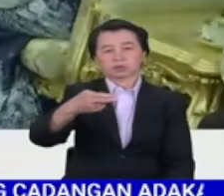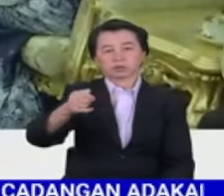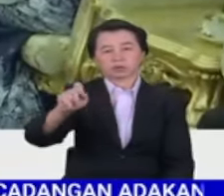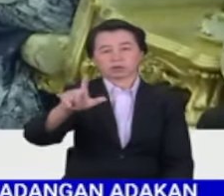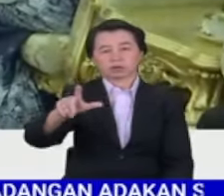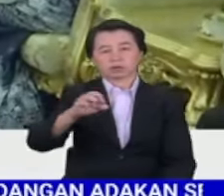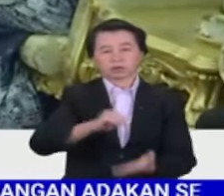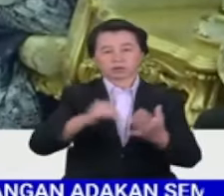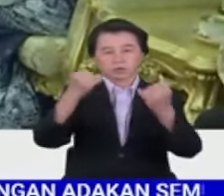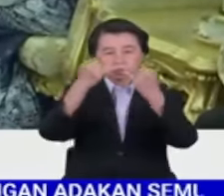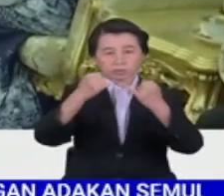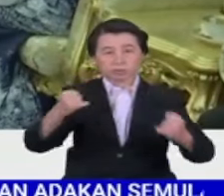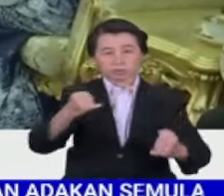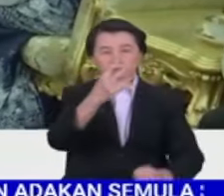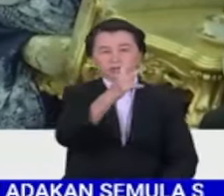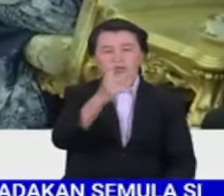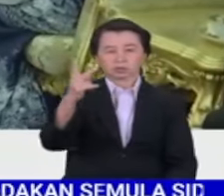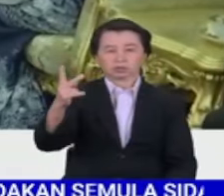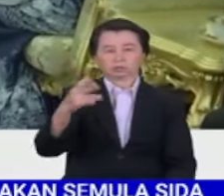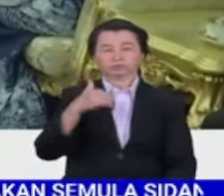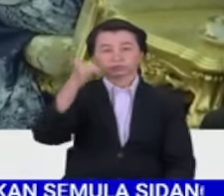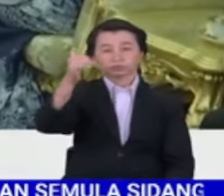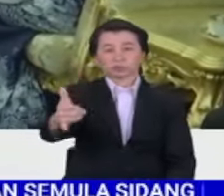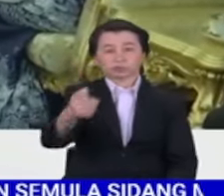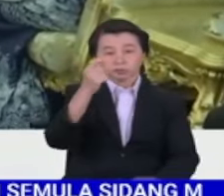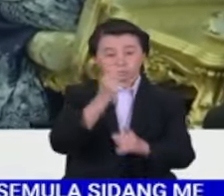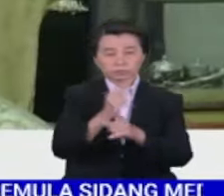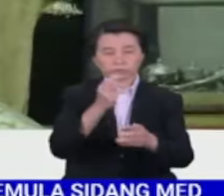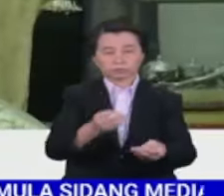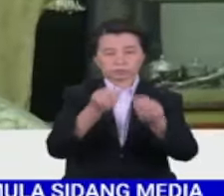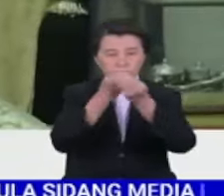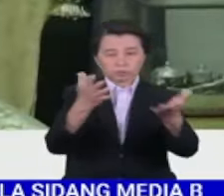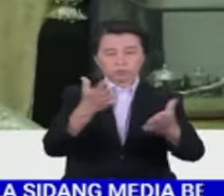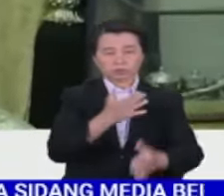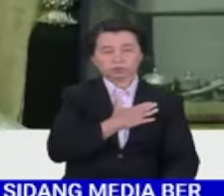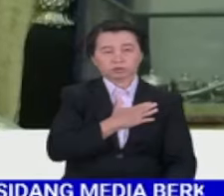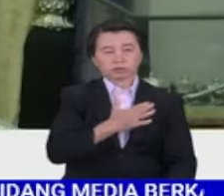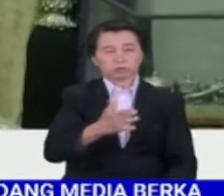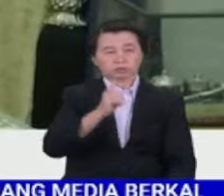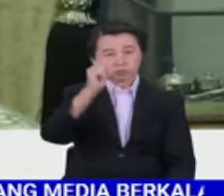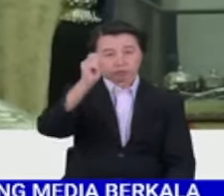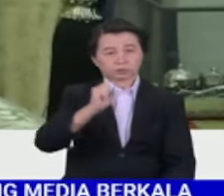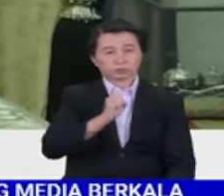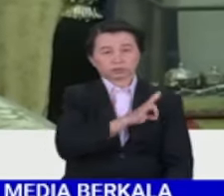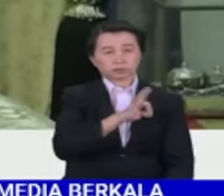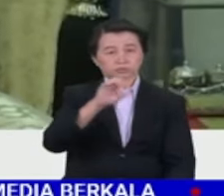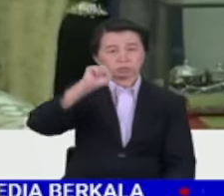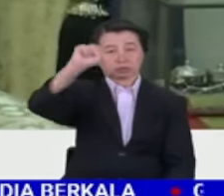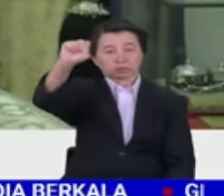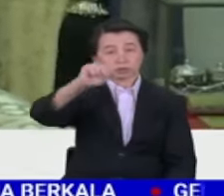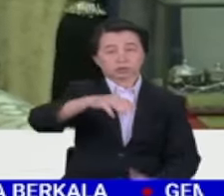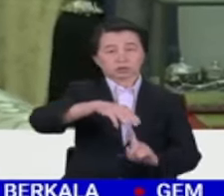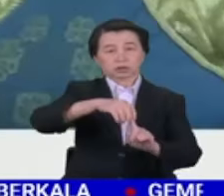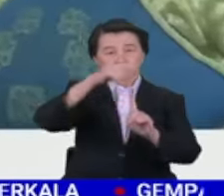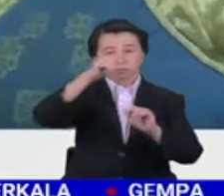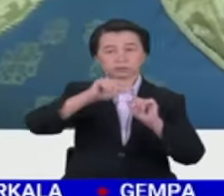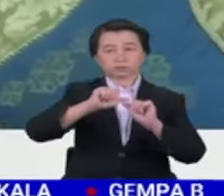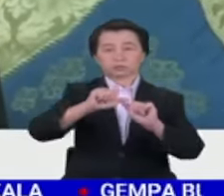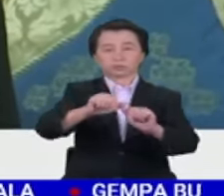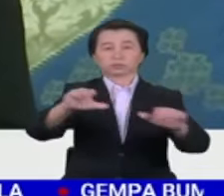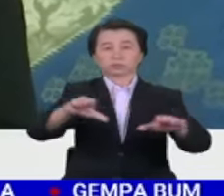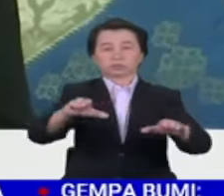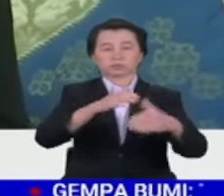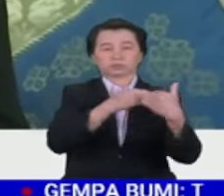mahiruddin di istana Sri Kinabalu kunjungan bertujuan memaklumkan komitmen tinggi pencocot awam di sawah khususnya untuk terus